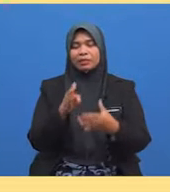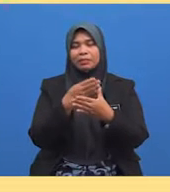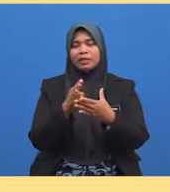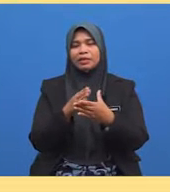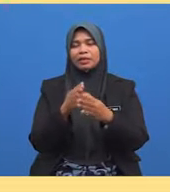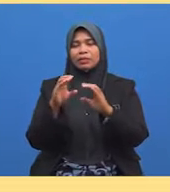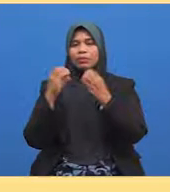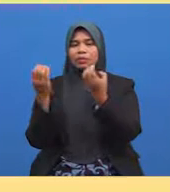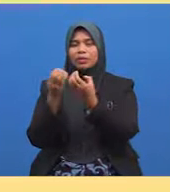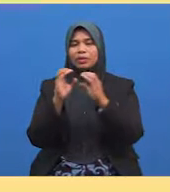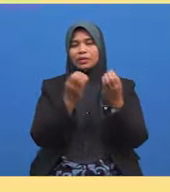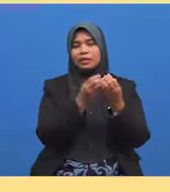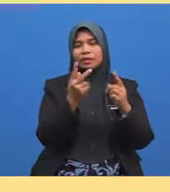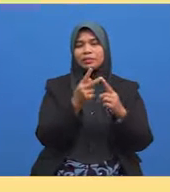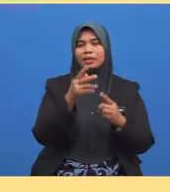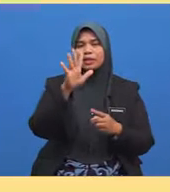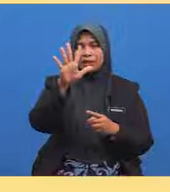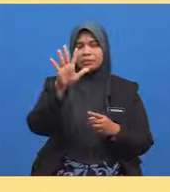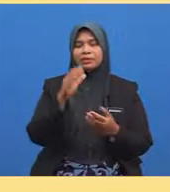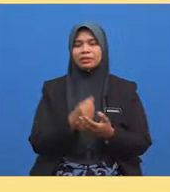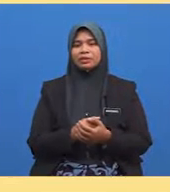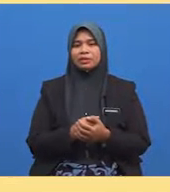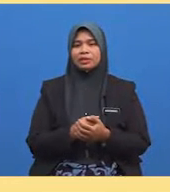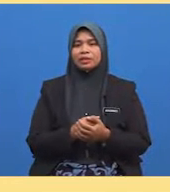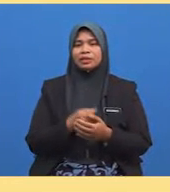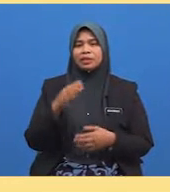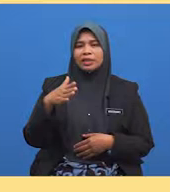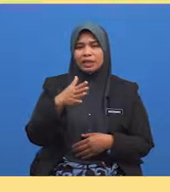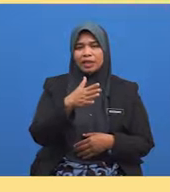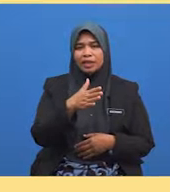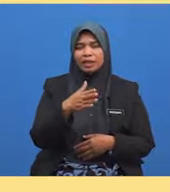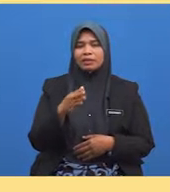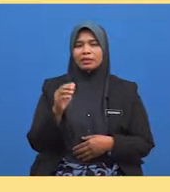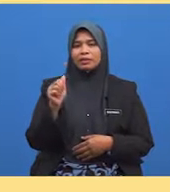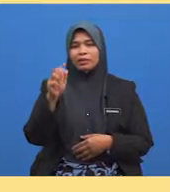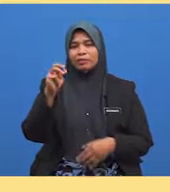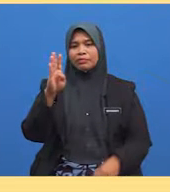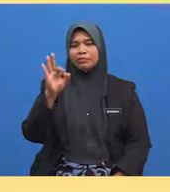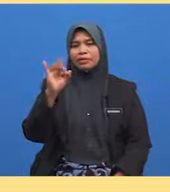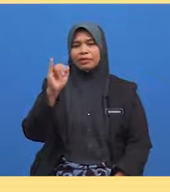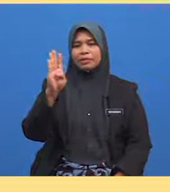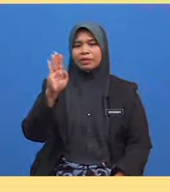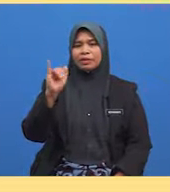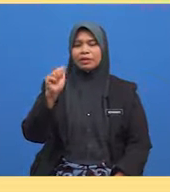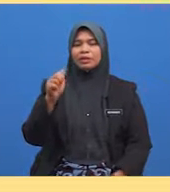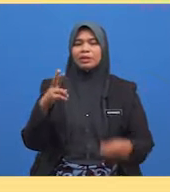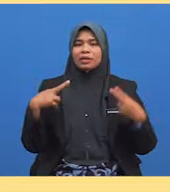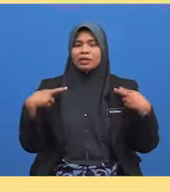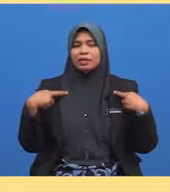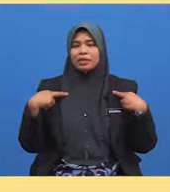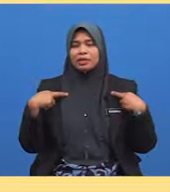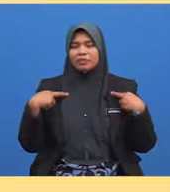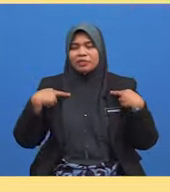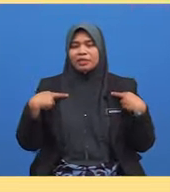Vertebrata dapat dikelaskan kepada 5 kumpulan, iaitu mamalia, ikan, amfibia,